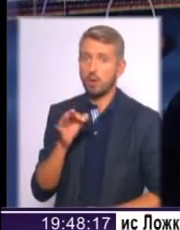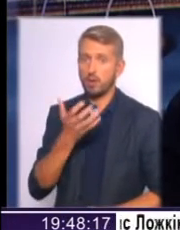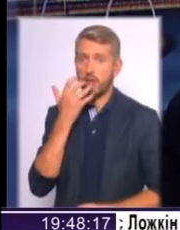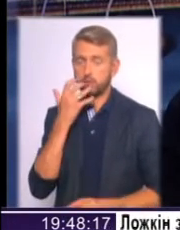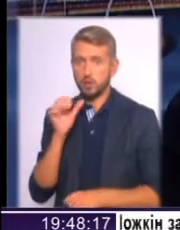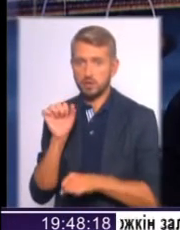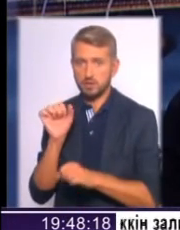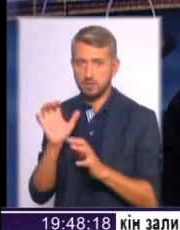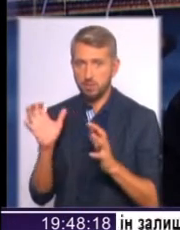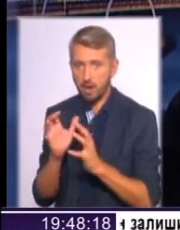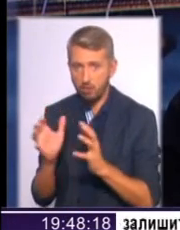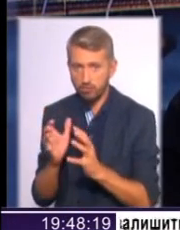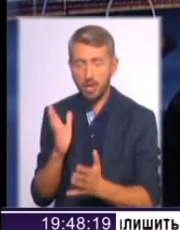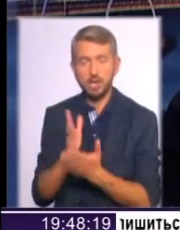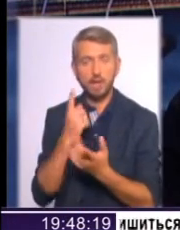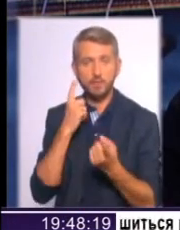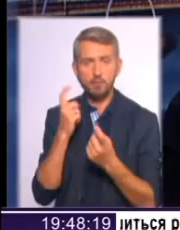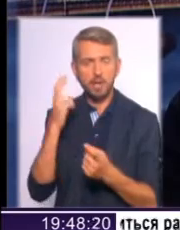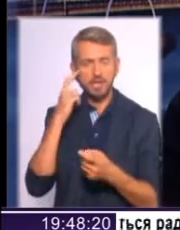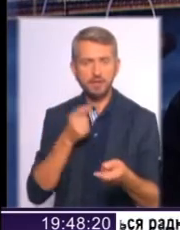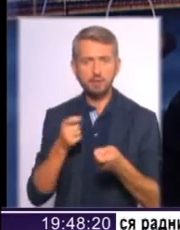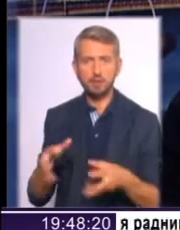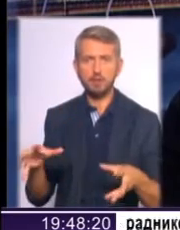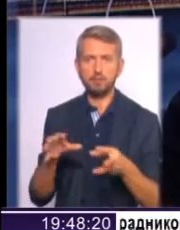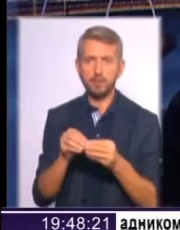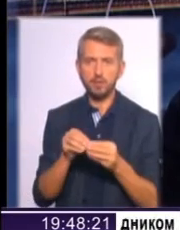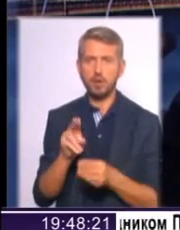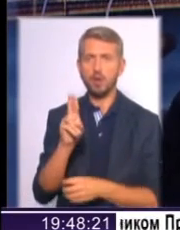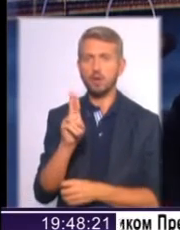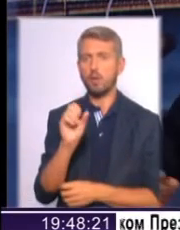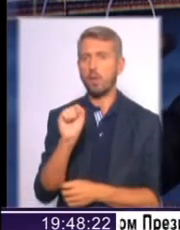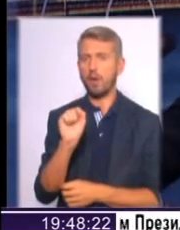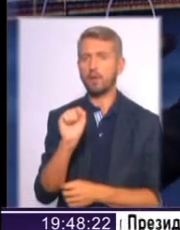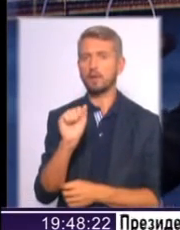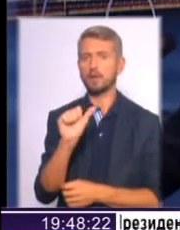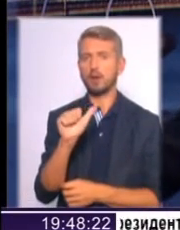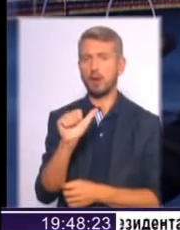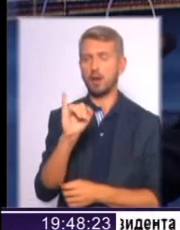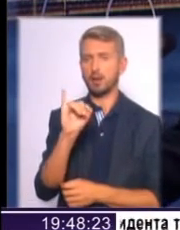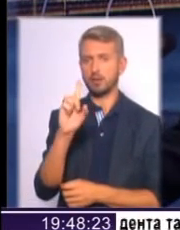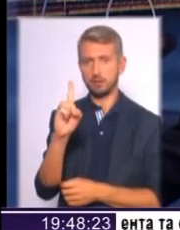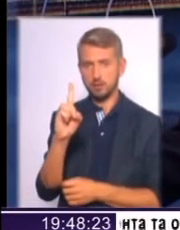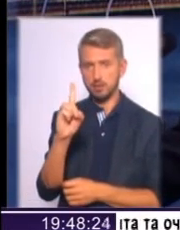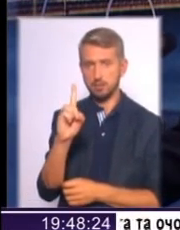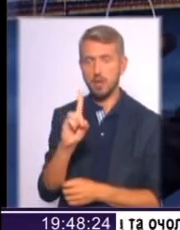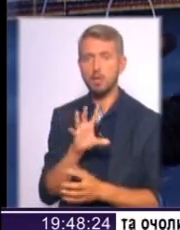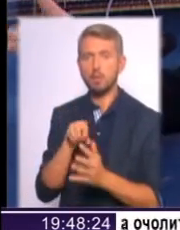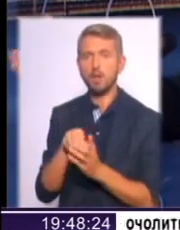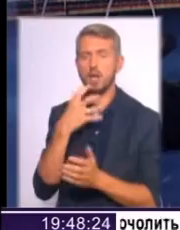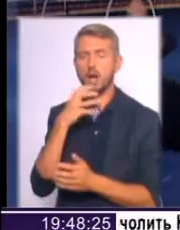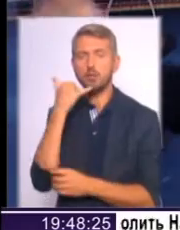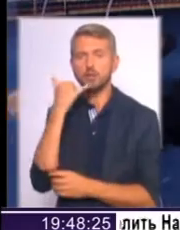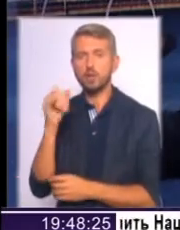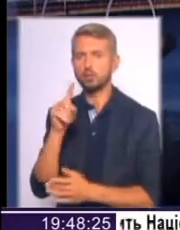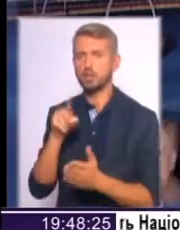Є інформація, що столична адміністрація спільно з USAID запровадили гарячу лінію з питань енергозбереження. Що за